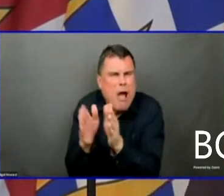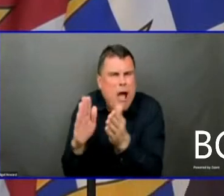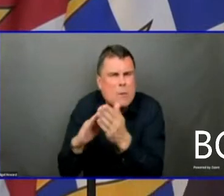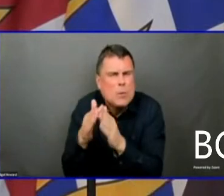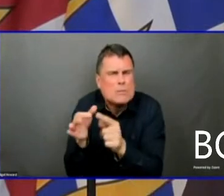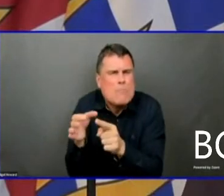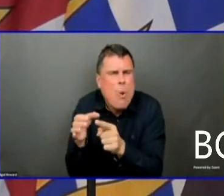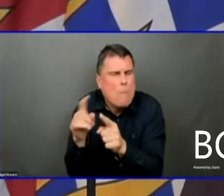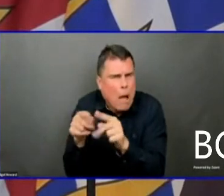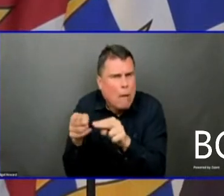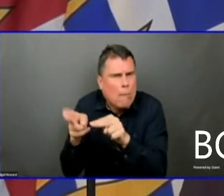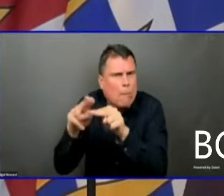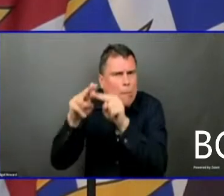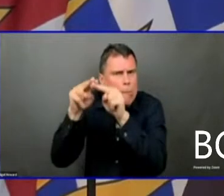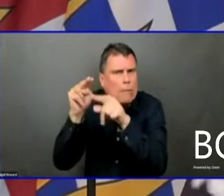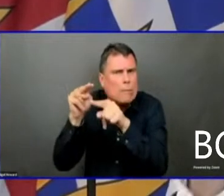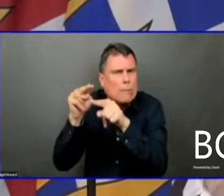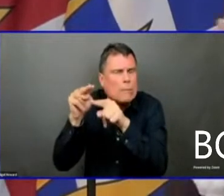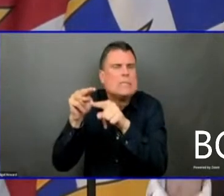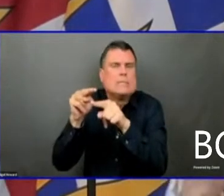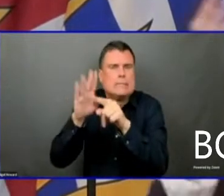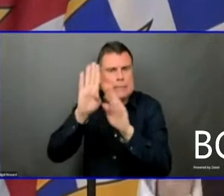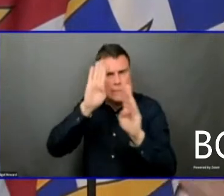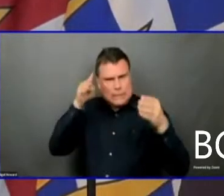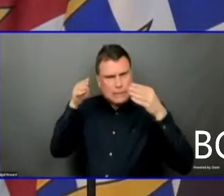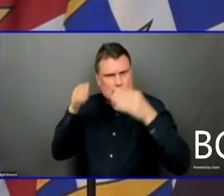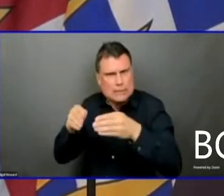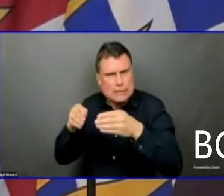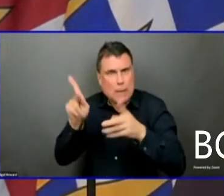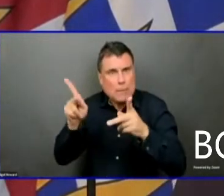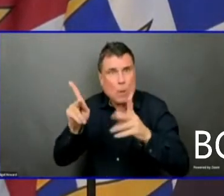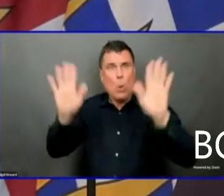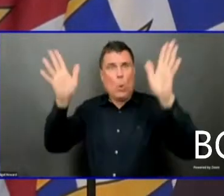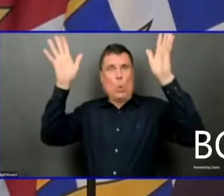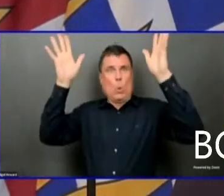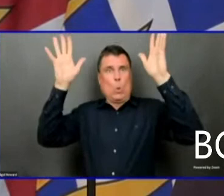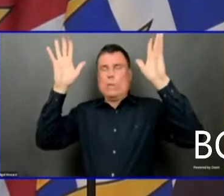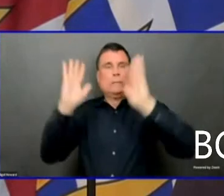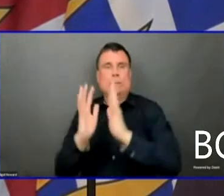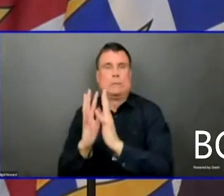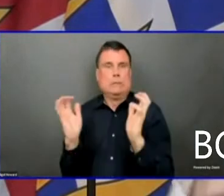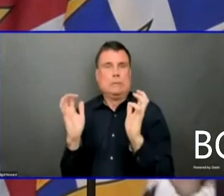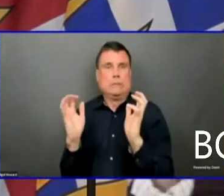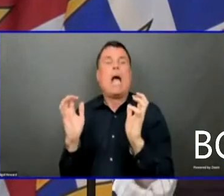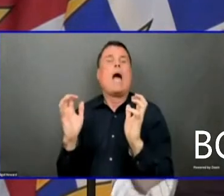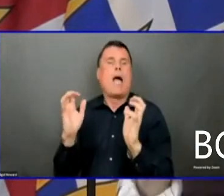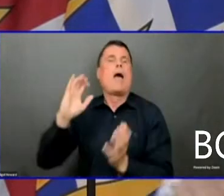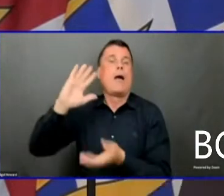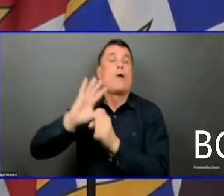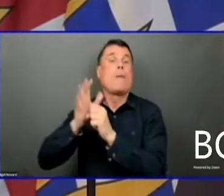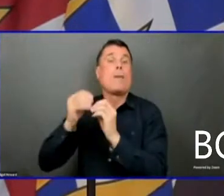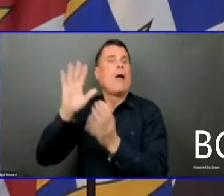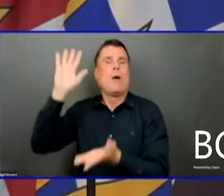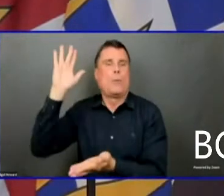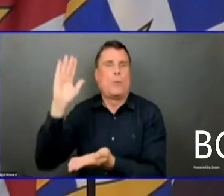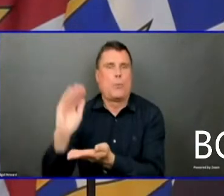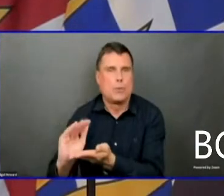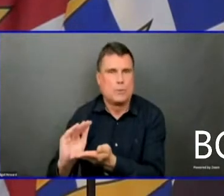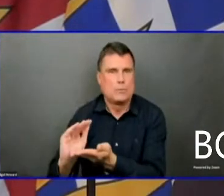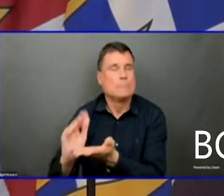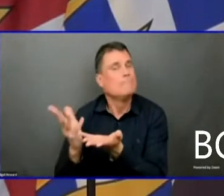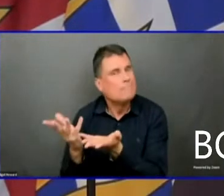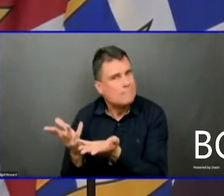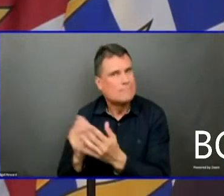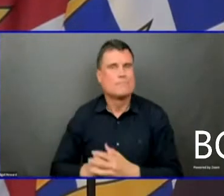那么同时呢，他说只要这个社区呢居民重视疫苗的话呢，那么这个社区的接种率就会高。 But I think